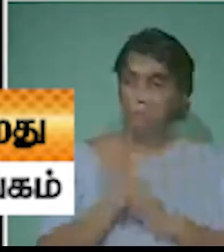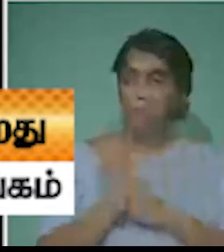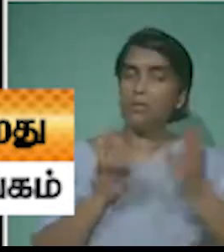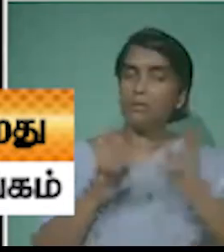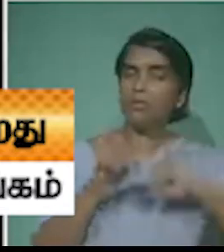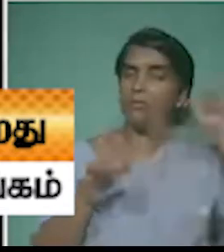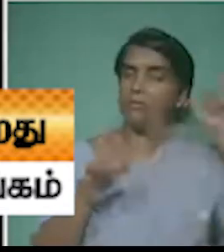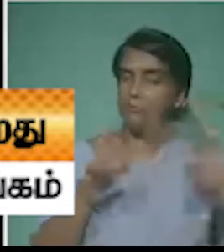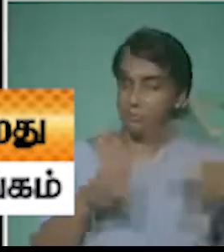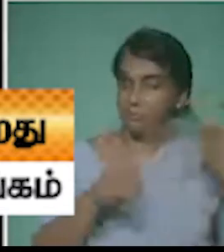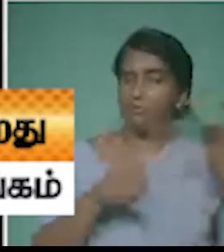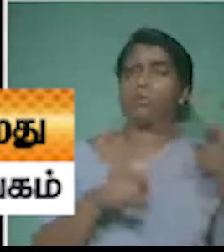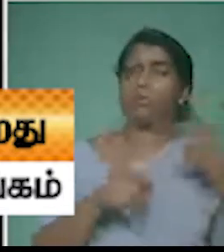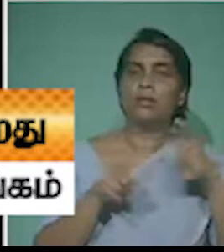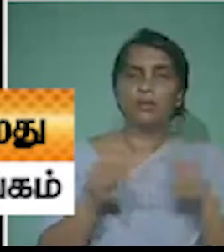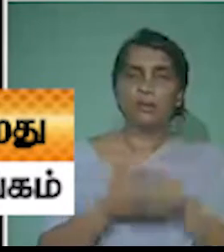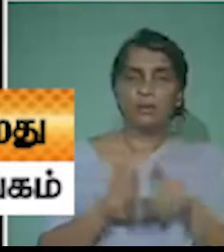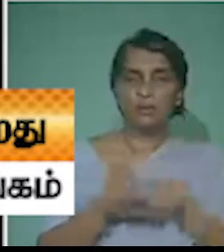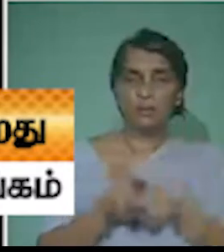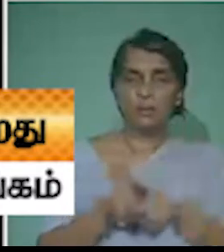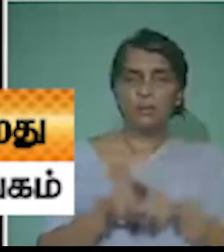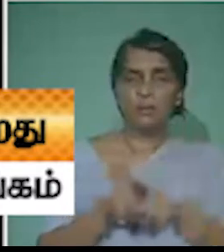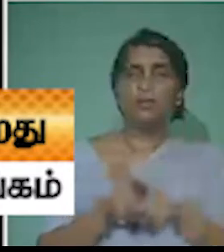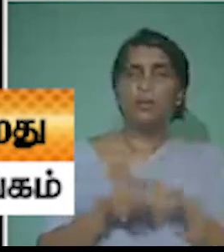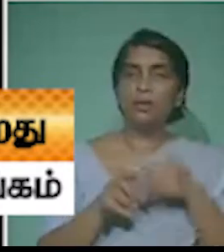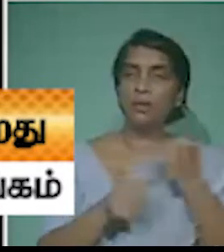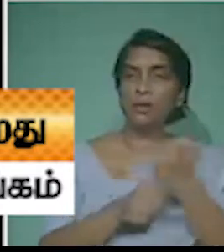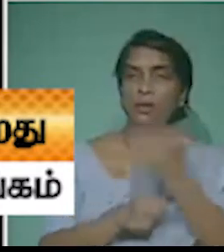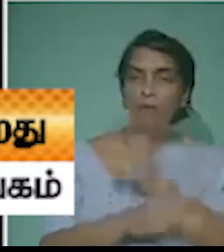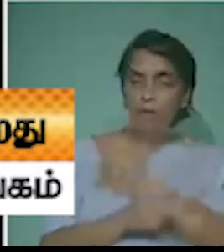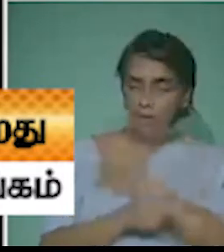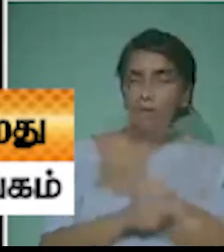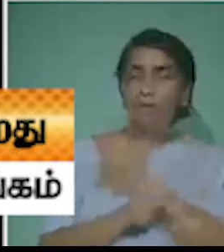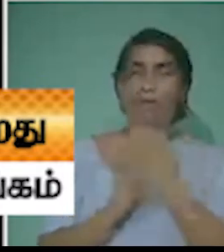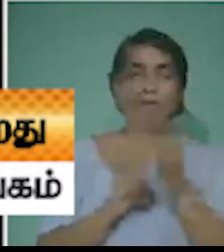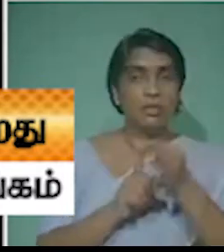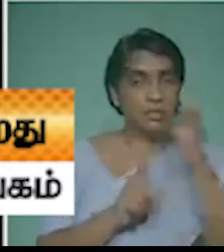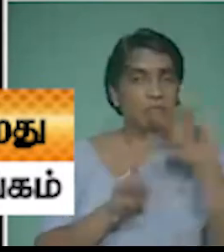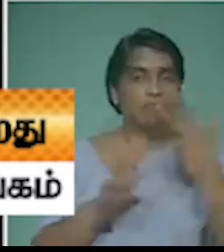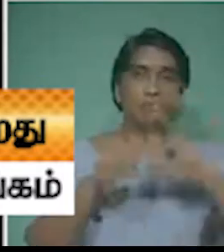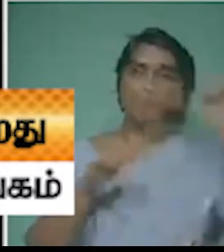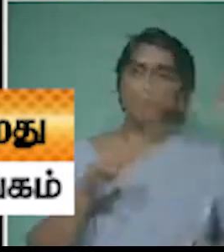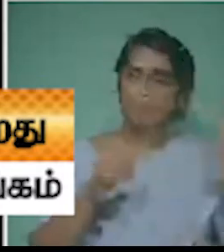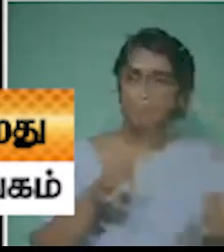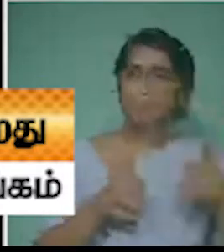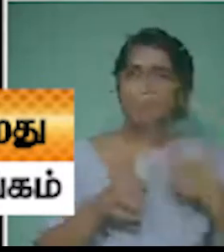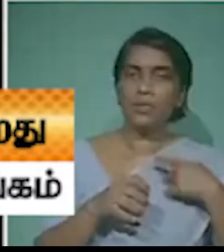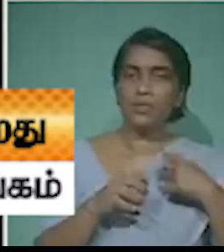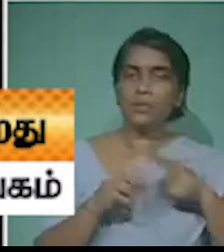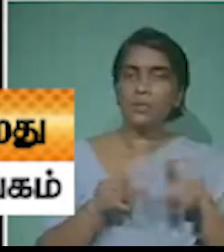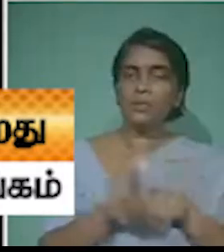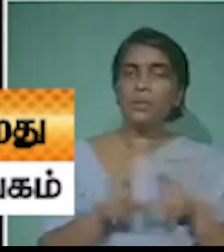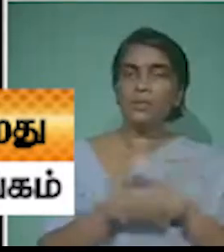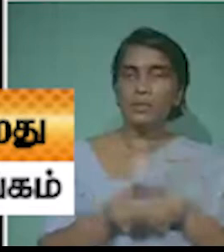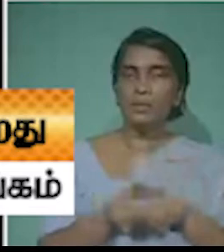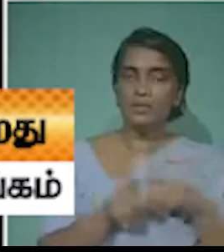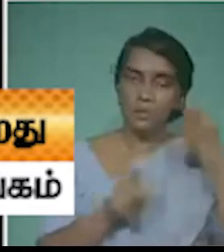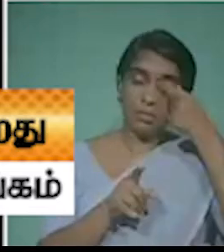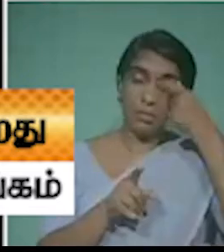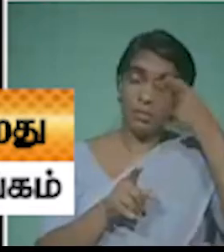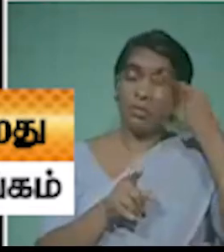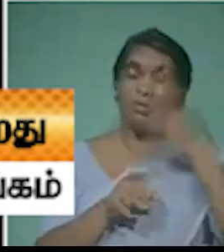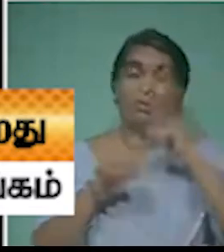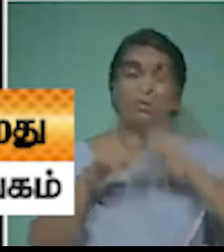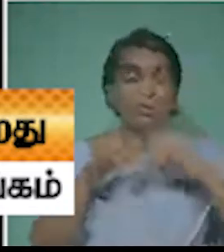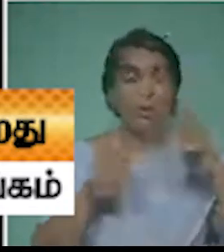பல தேர்தல்களில் அதிக விருப்பு வாக்குகளை பெற்ற ஜனாதிபதி ரணில் விக்ரமசிங்க கடந்த தேர்தலில் தாம் பெற்றுக்கொண்ட வாக்குகளை விட